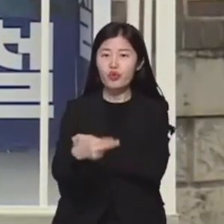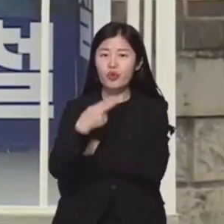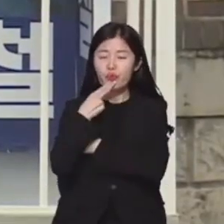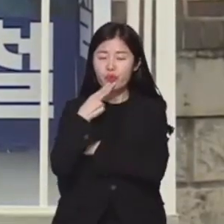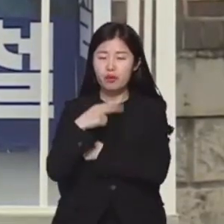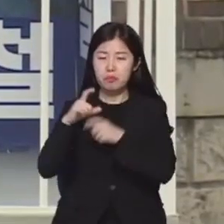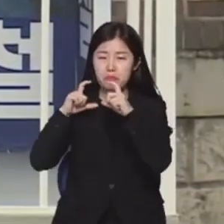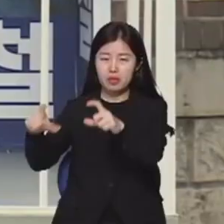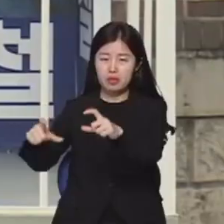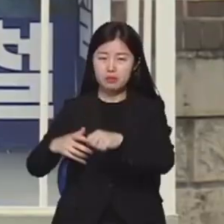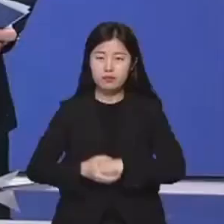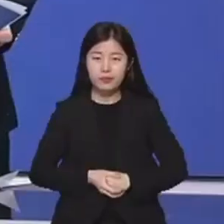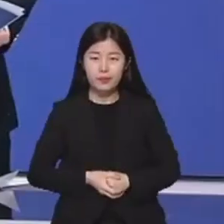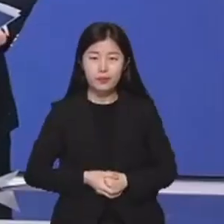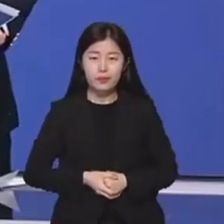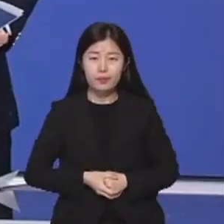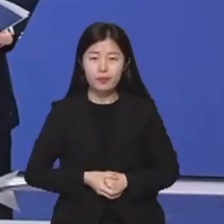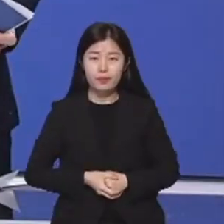판단했습니다.